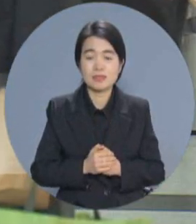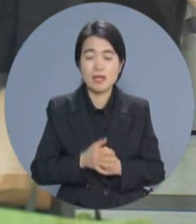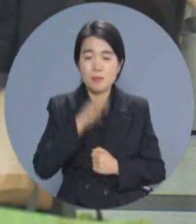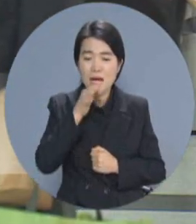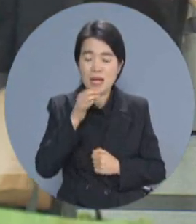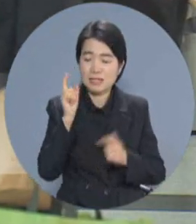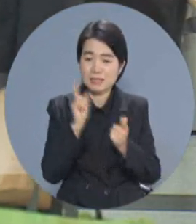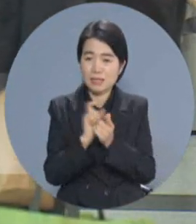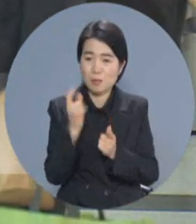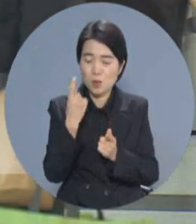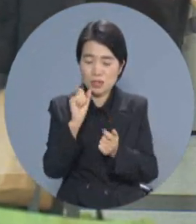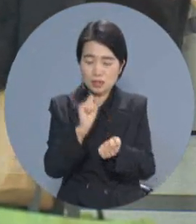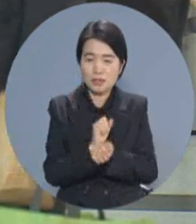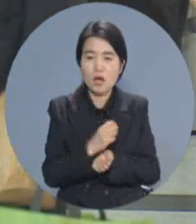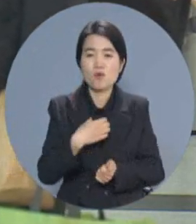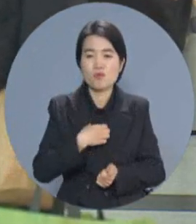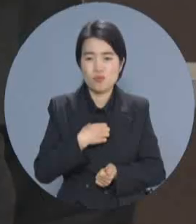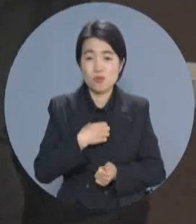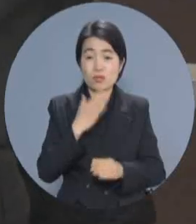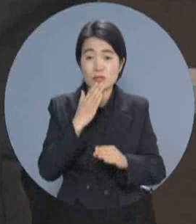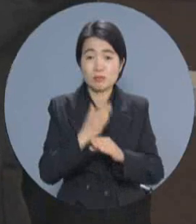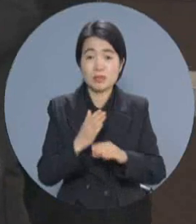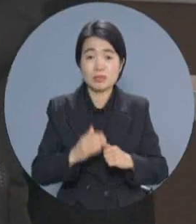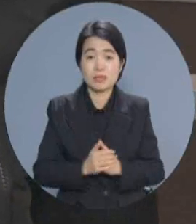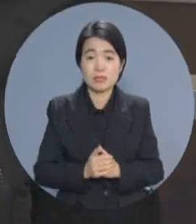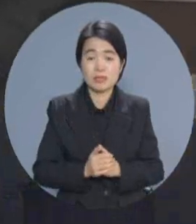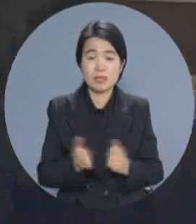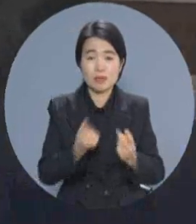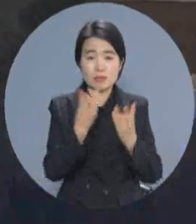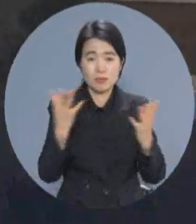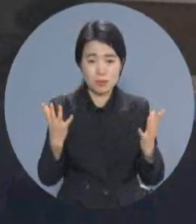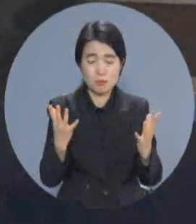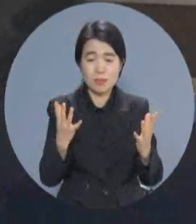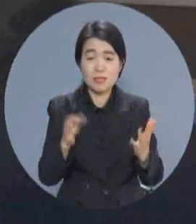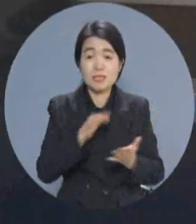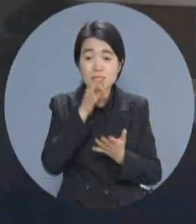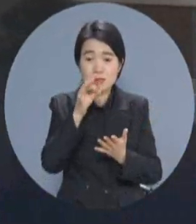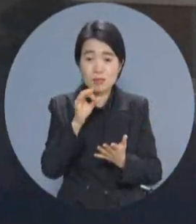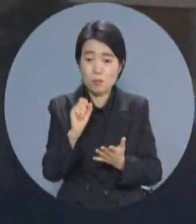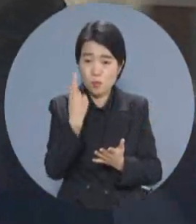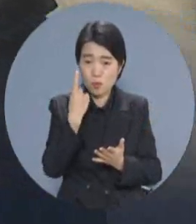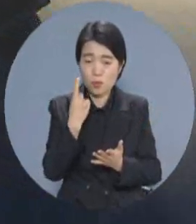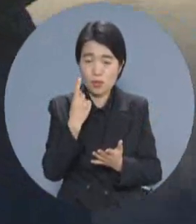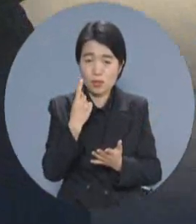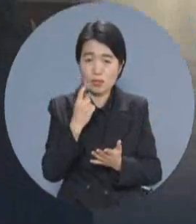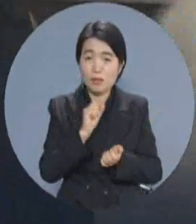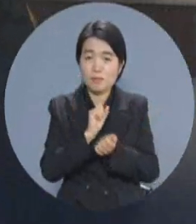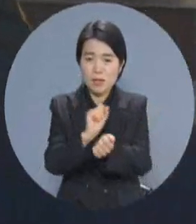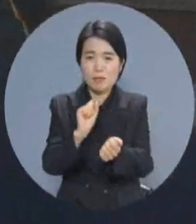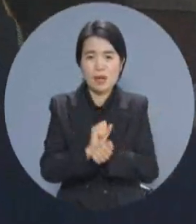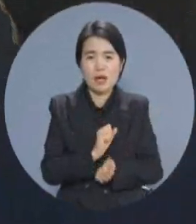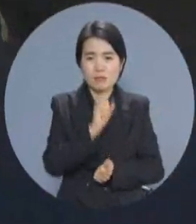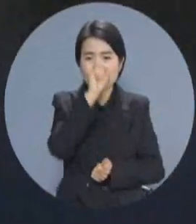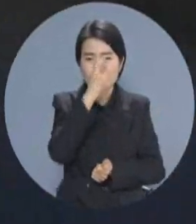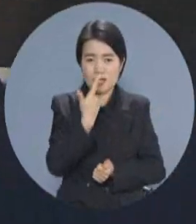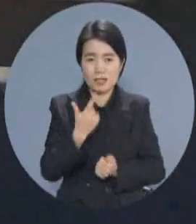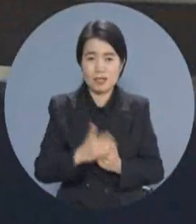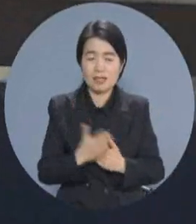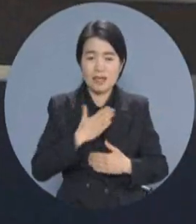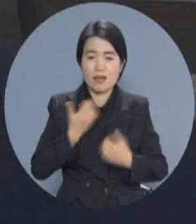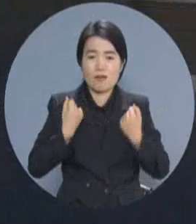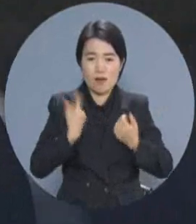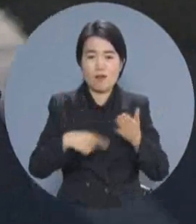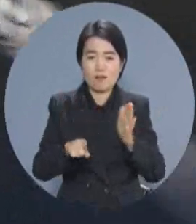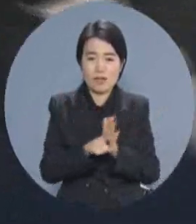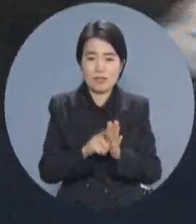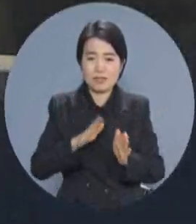접촉을 통한 감염이 우려되기 때문입니다. 여러 사람한테 보여갖고 입김으로 해서 이렇게 올무고 만족하나 그렇게 내